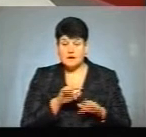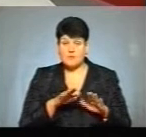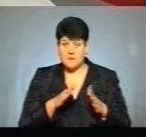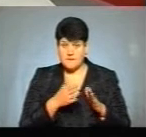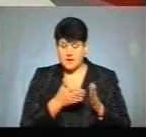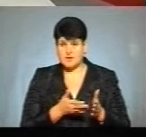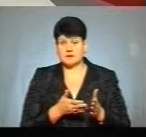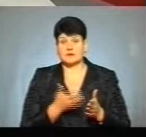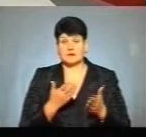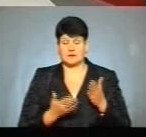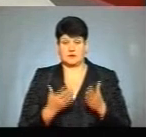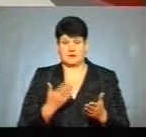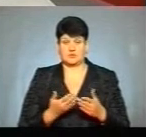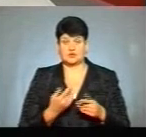це